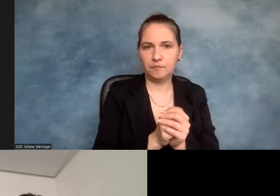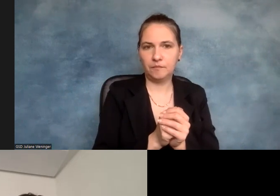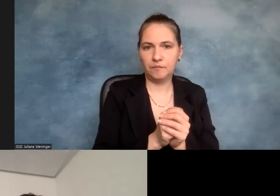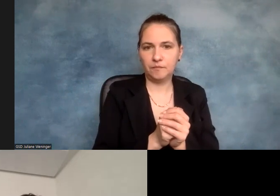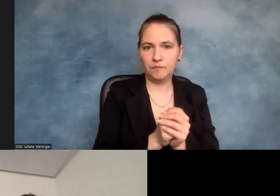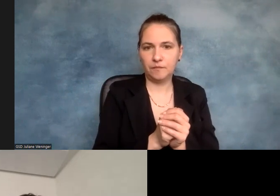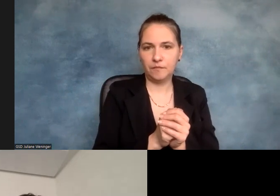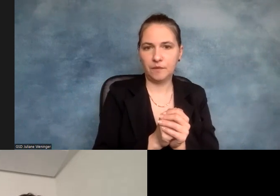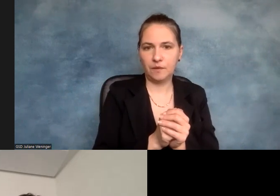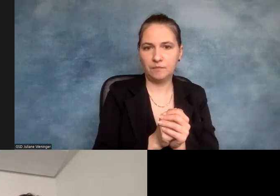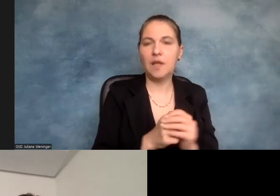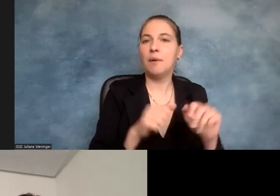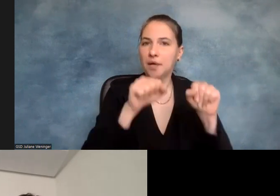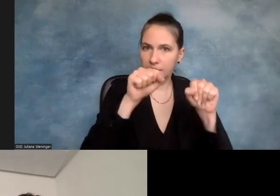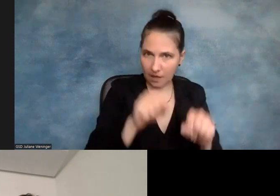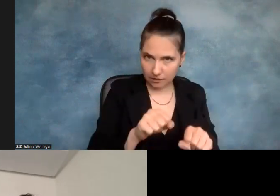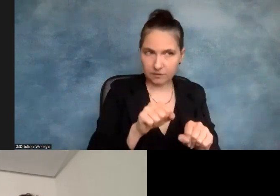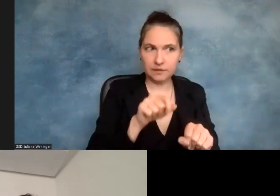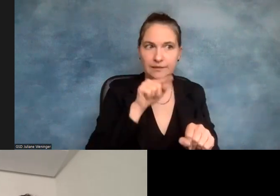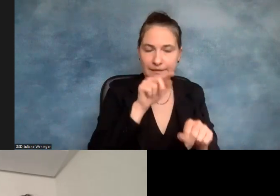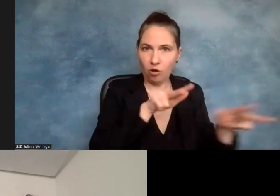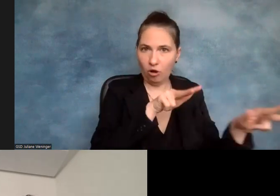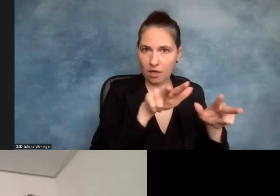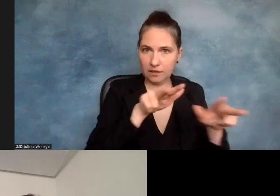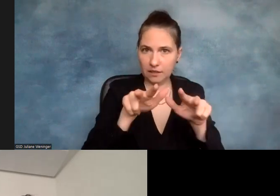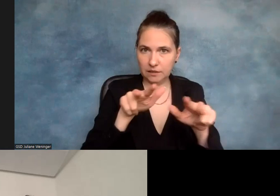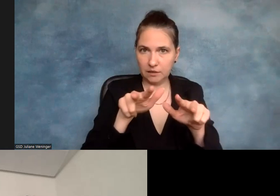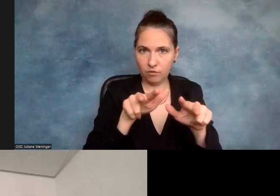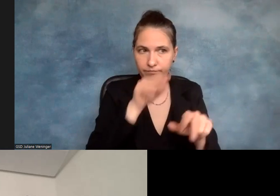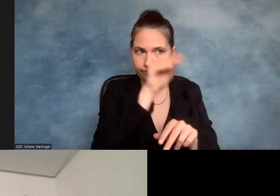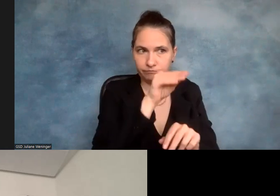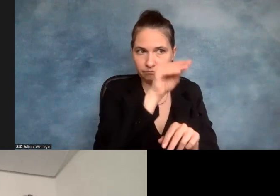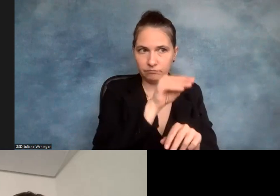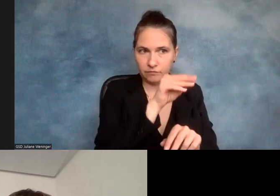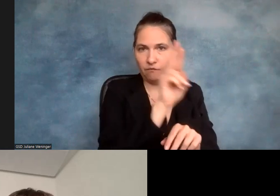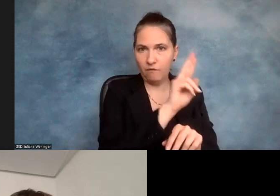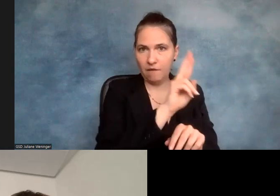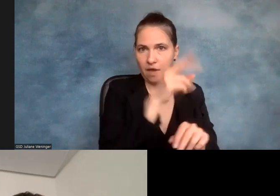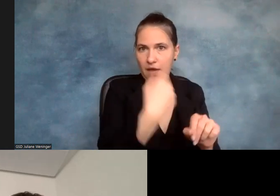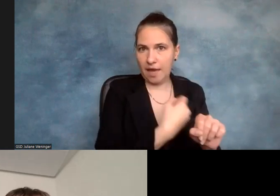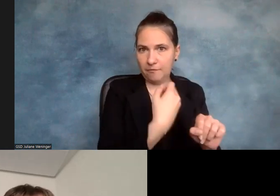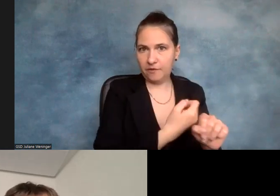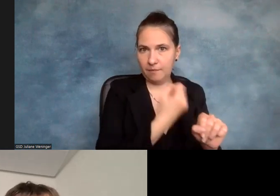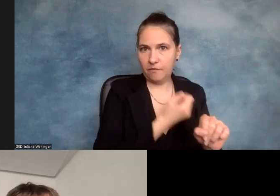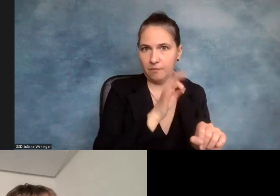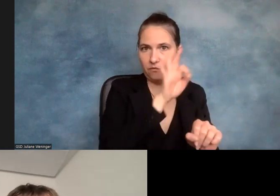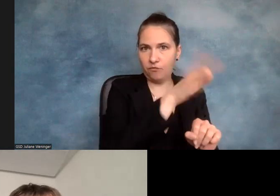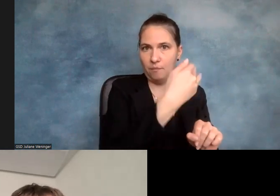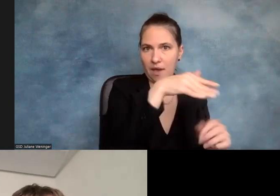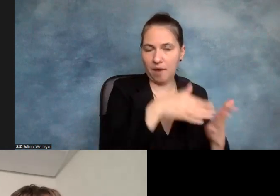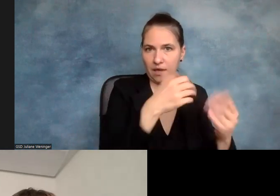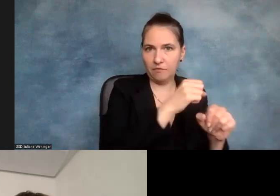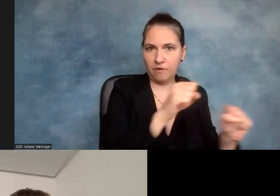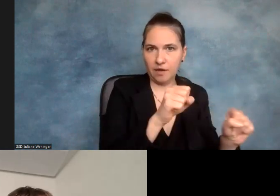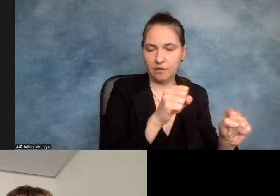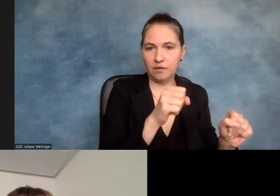ja zu den Organisationen gehen, die sich dafür einsetzen, dass es mehr Barrierefreiheit gibt.